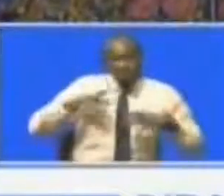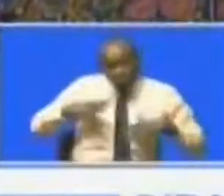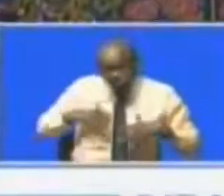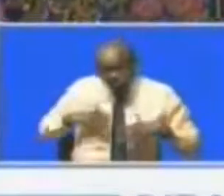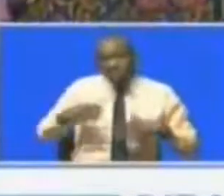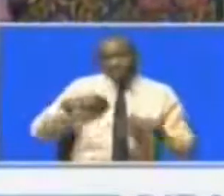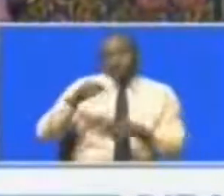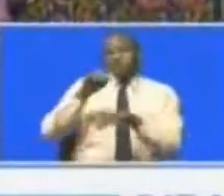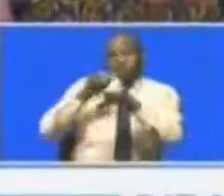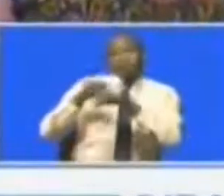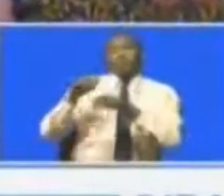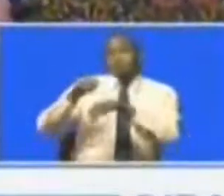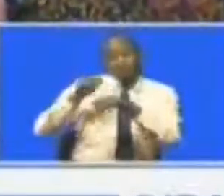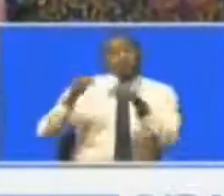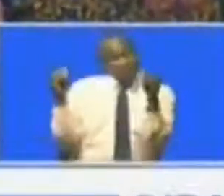ambapo tunaita mkutano